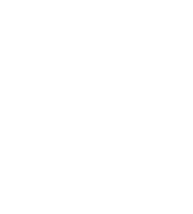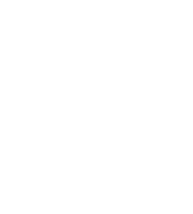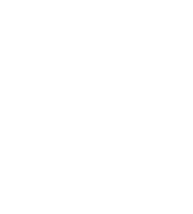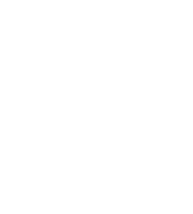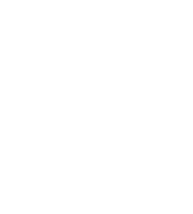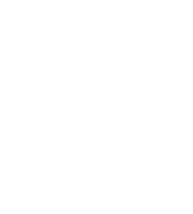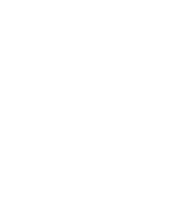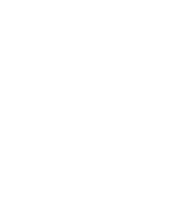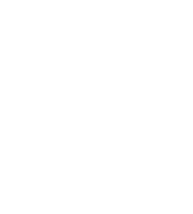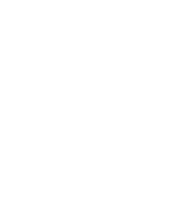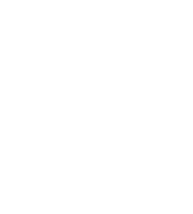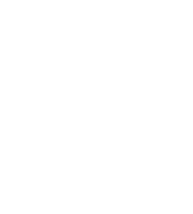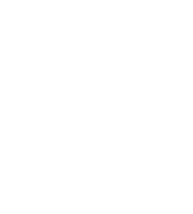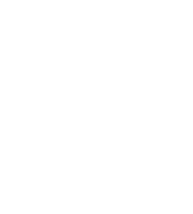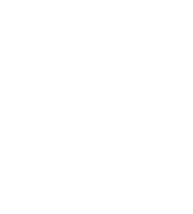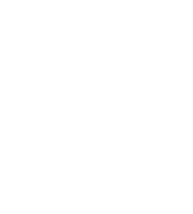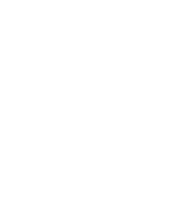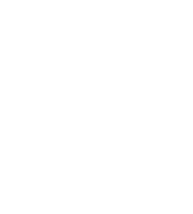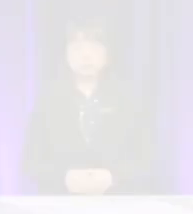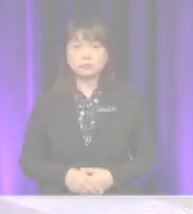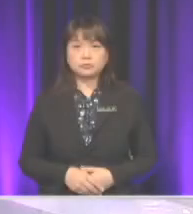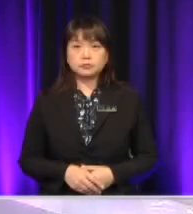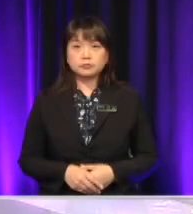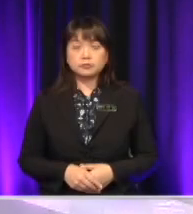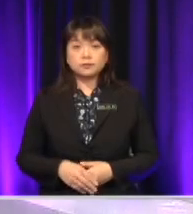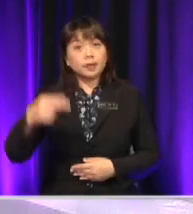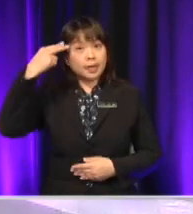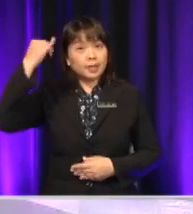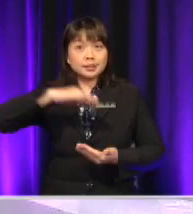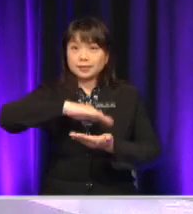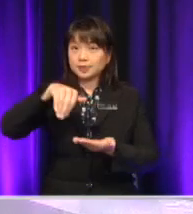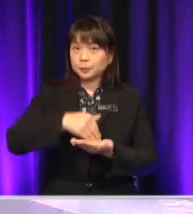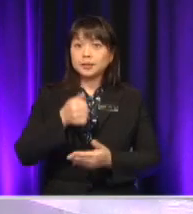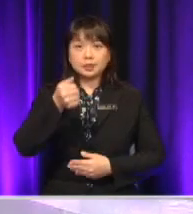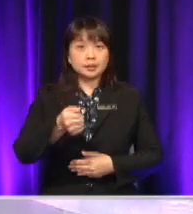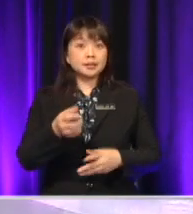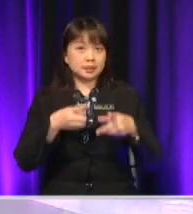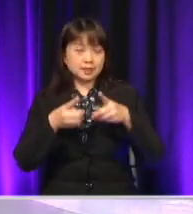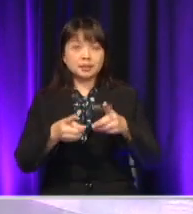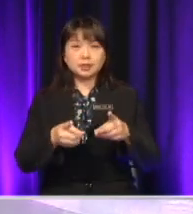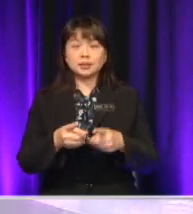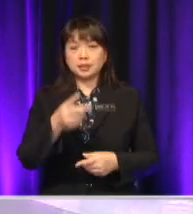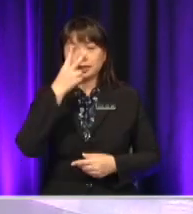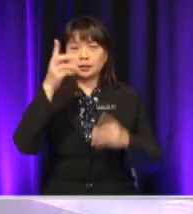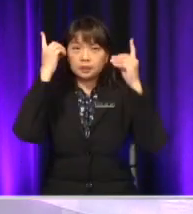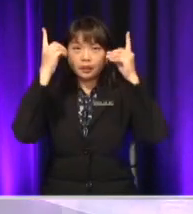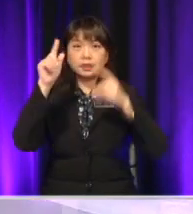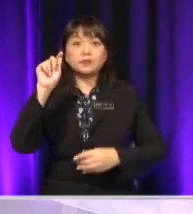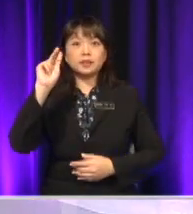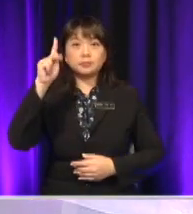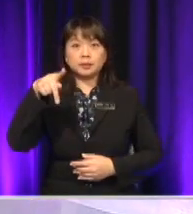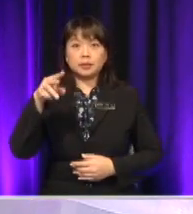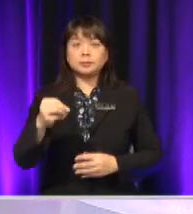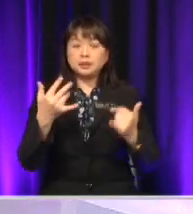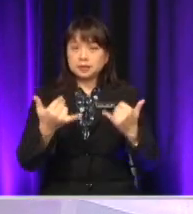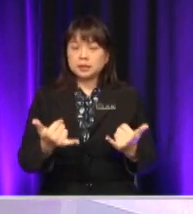Didik TV KPM. Hai semua, anda sedang menonton Didik TV KPM dan sekarang dalam slot